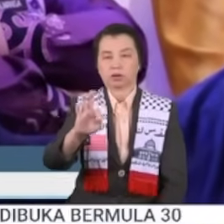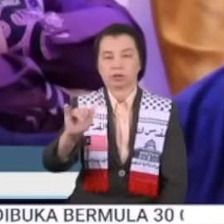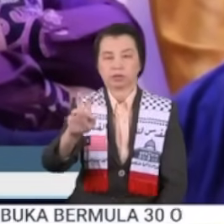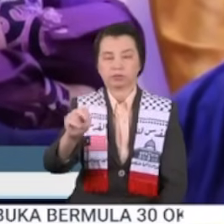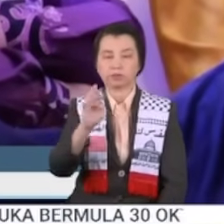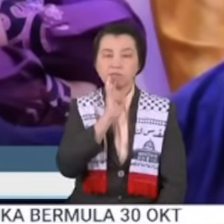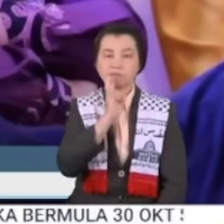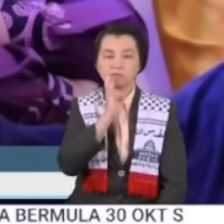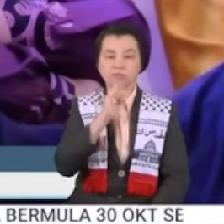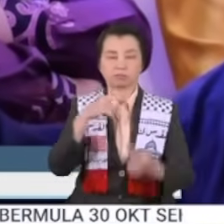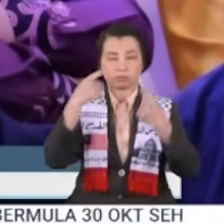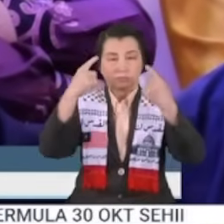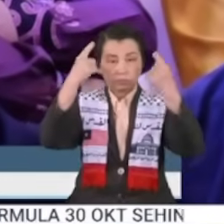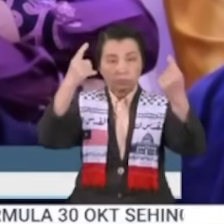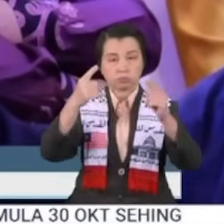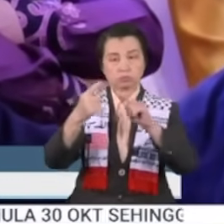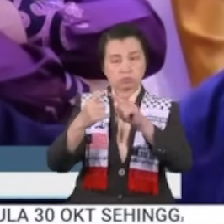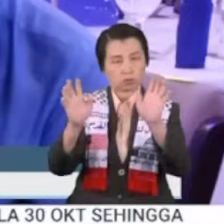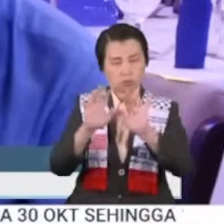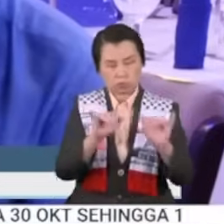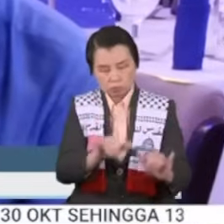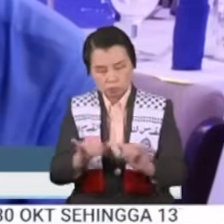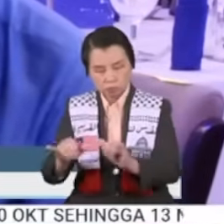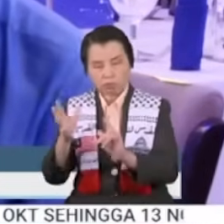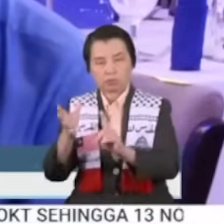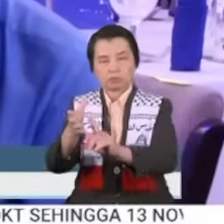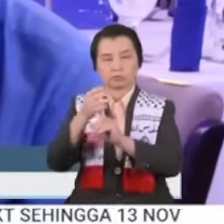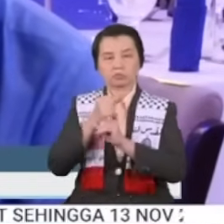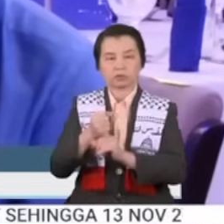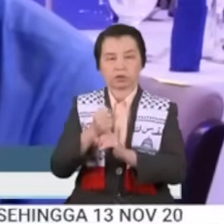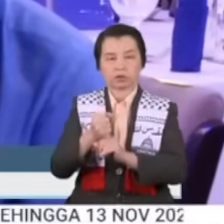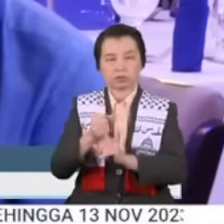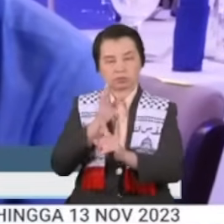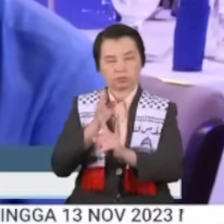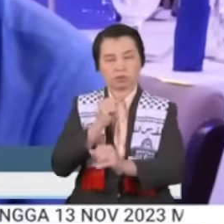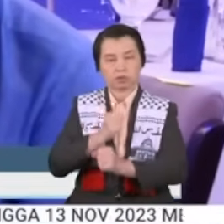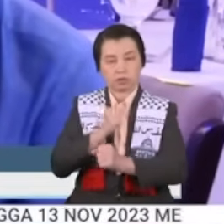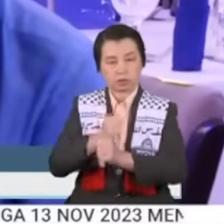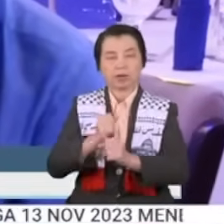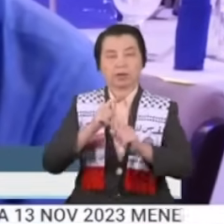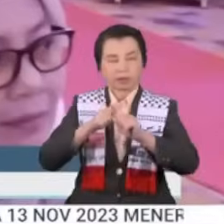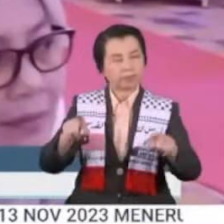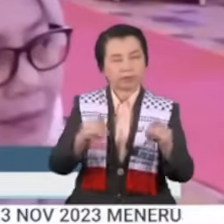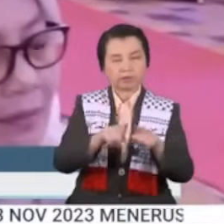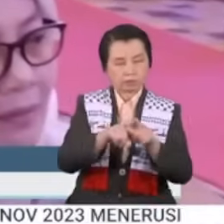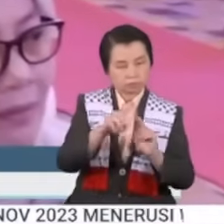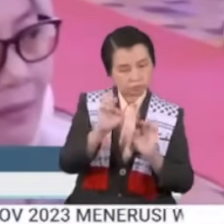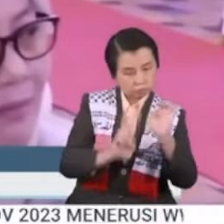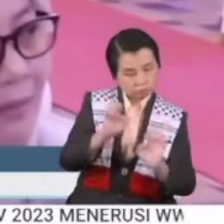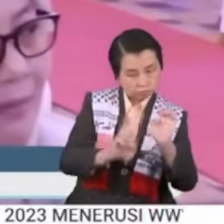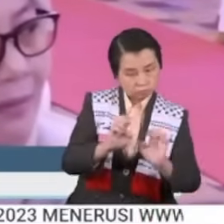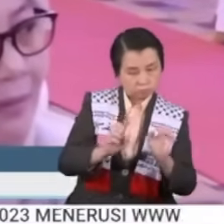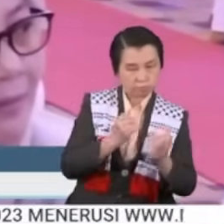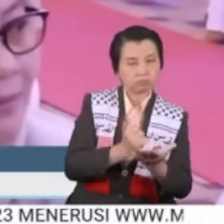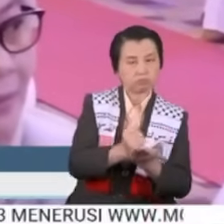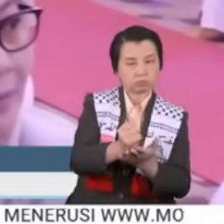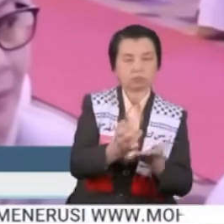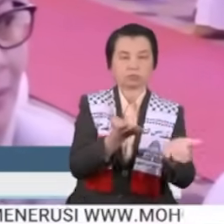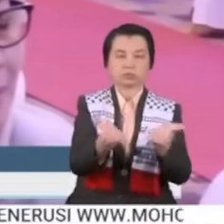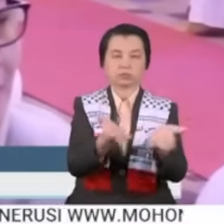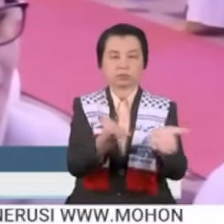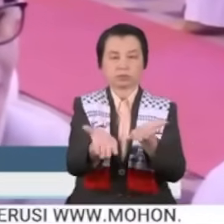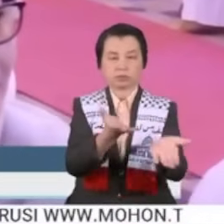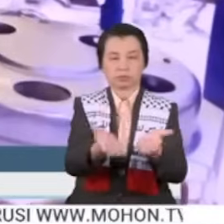berkata kecemernangan Bukan hanya diukur dengan tercapainya sasaran kerja tetapi juga dinilai melalui integriti